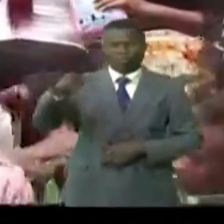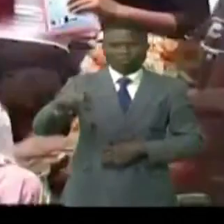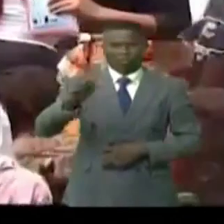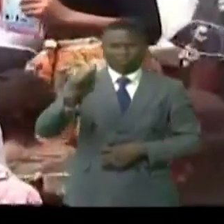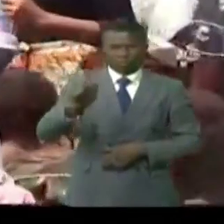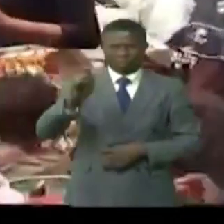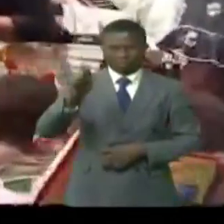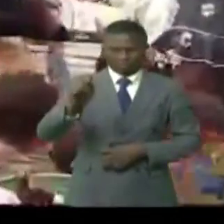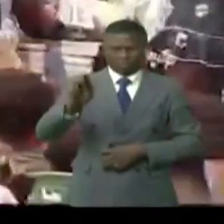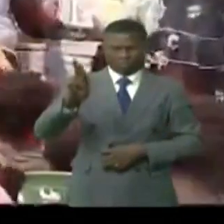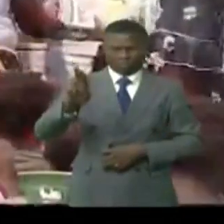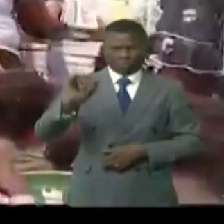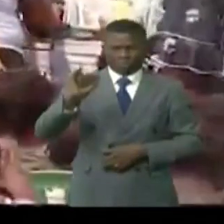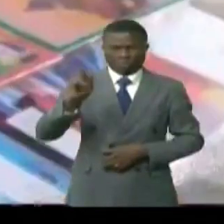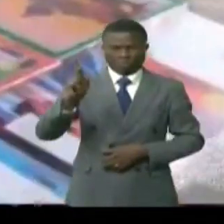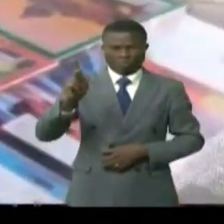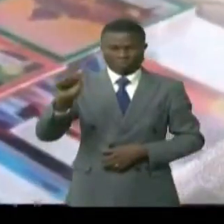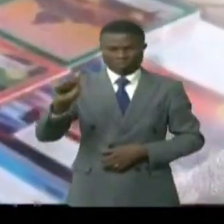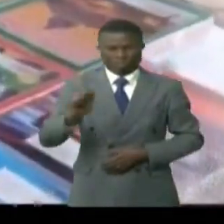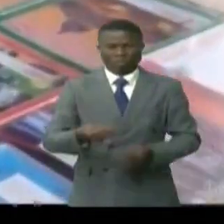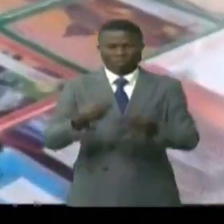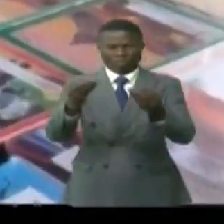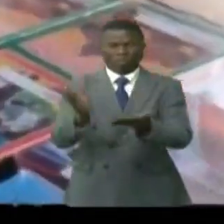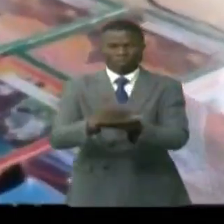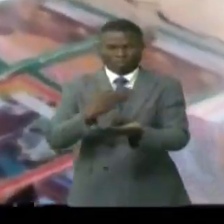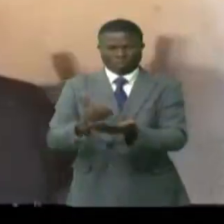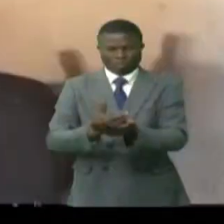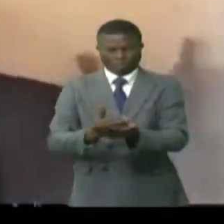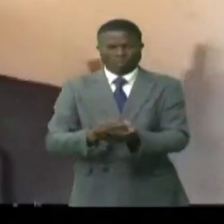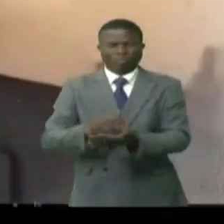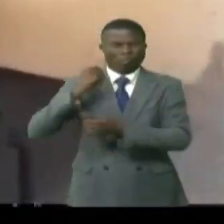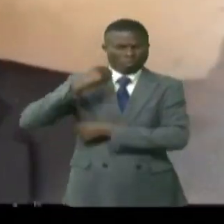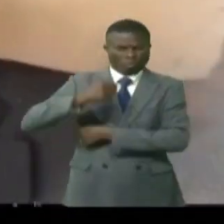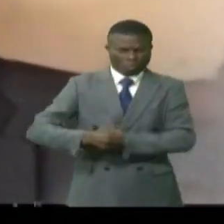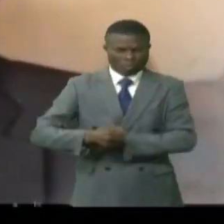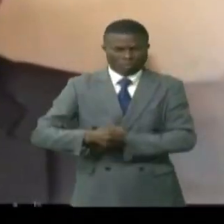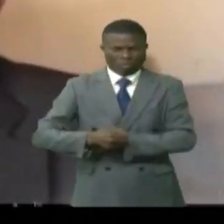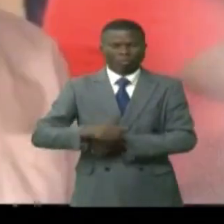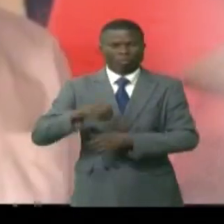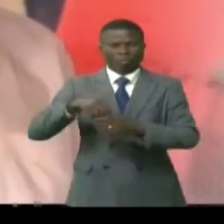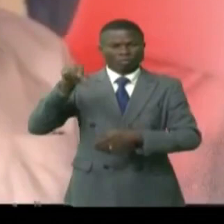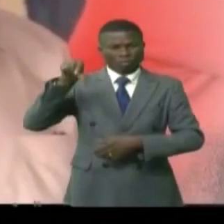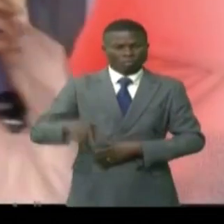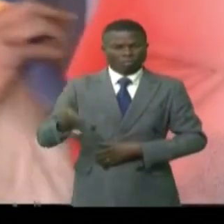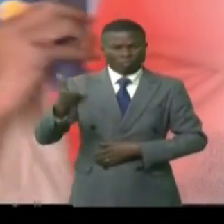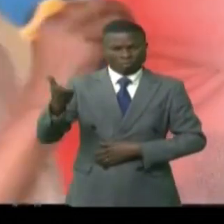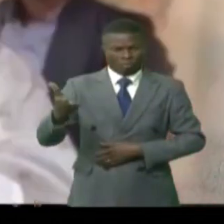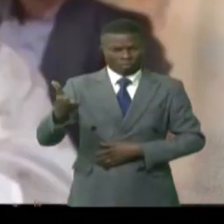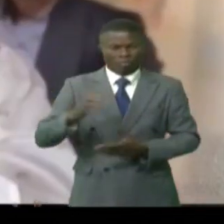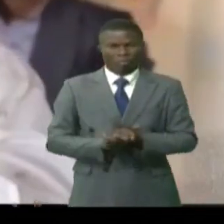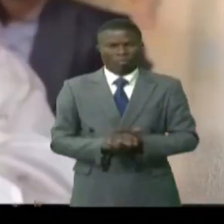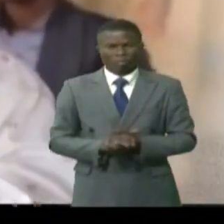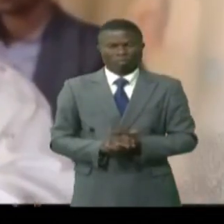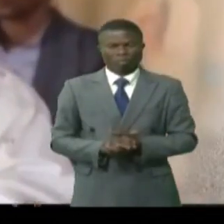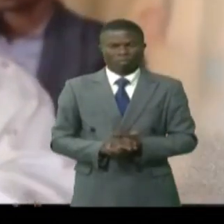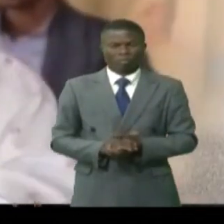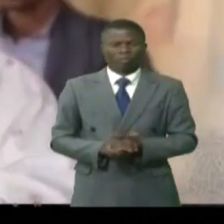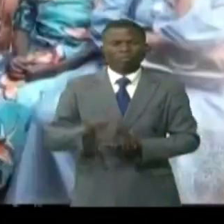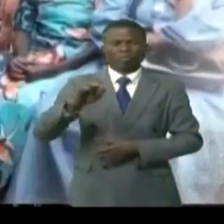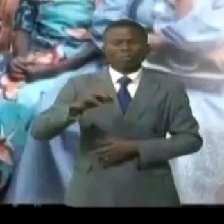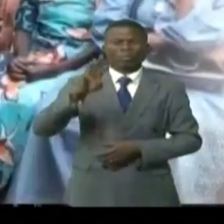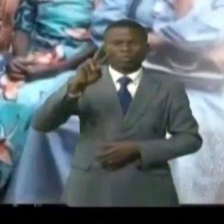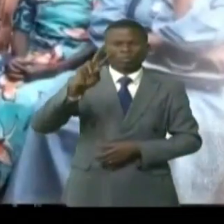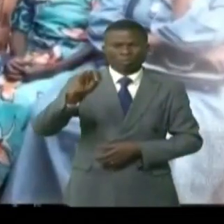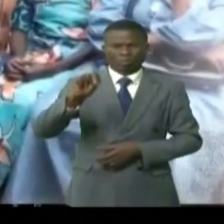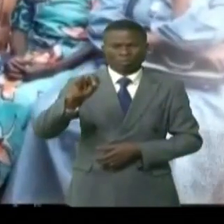remet pour une énième fois des fournitures scolaires, ou cette fois à la base de Sangamamba, Boadima Sisi et Ngomba